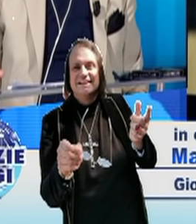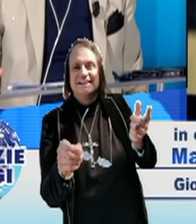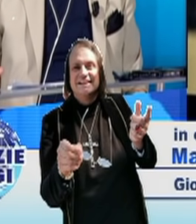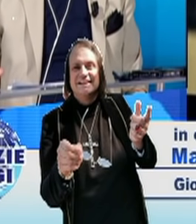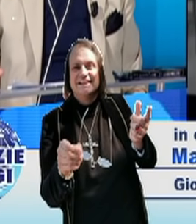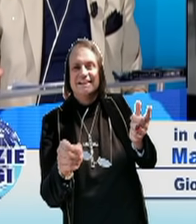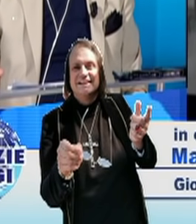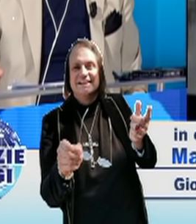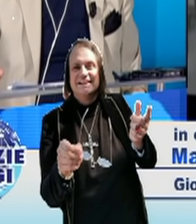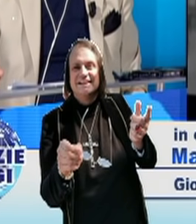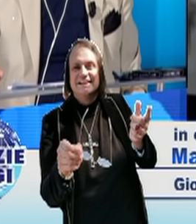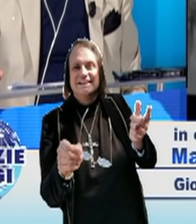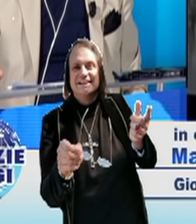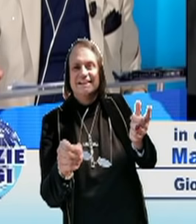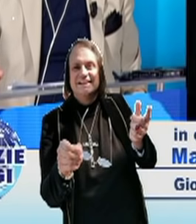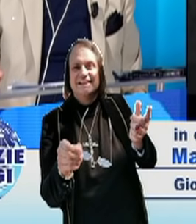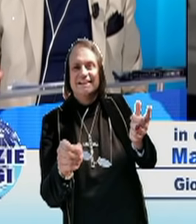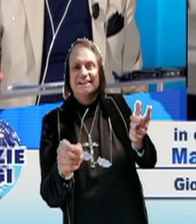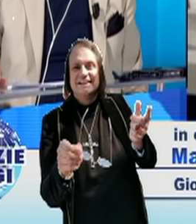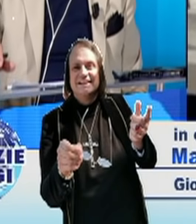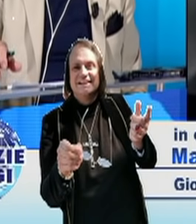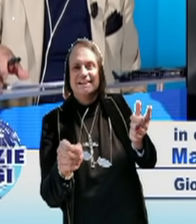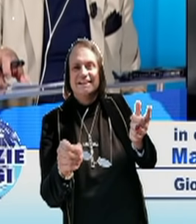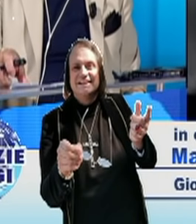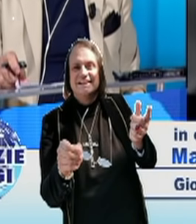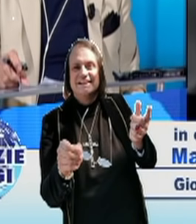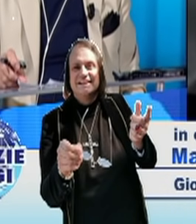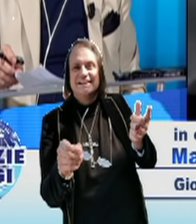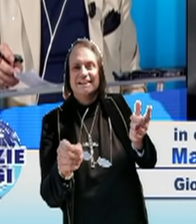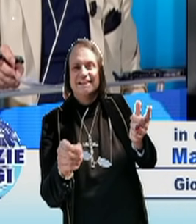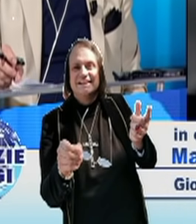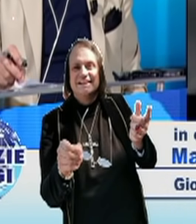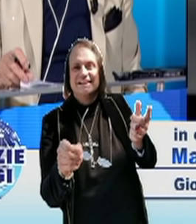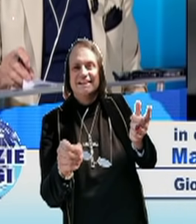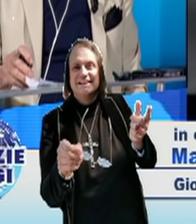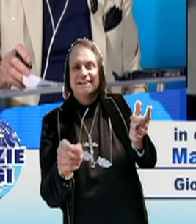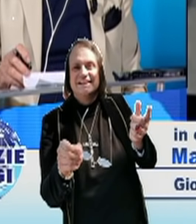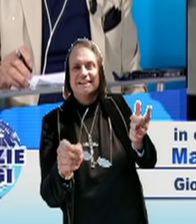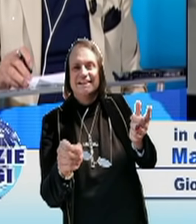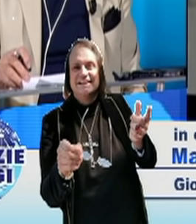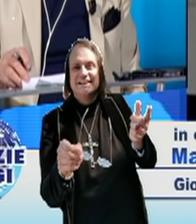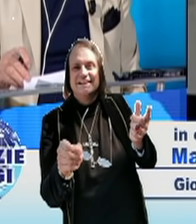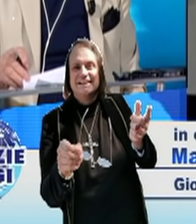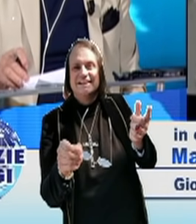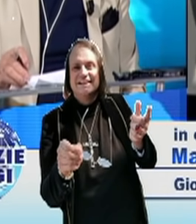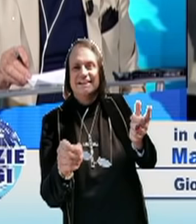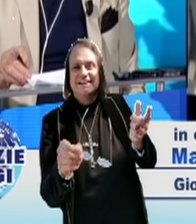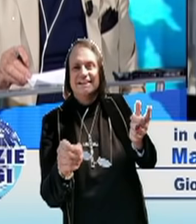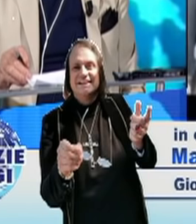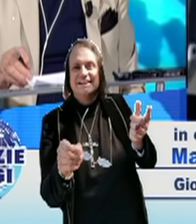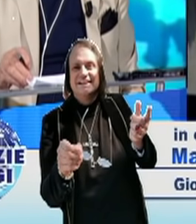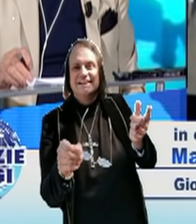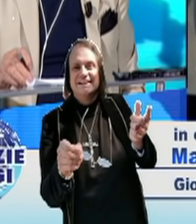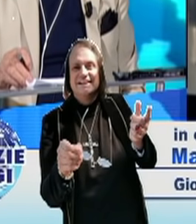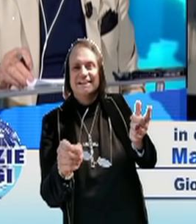ingente investimento economico che permetterà di salvare migliaia di vite al tempo del Covid. E addirittura di questo si accorgerà anche il capo dello Stato,